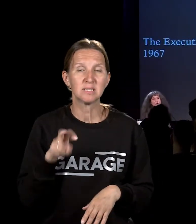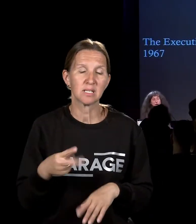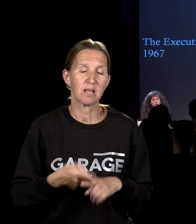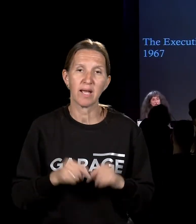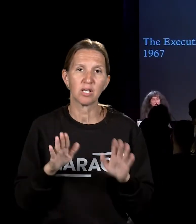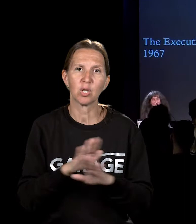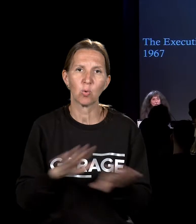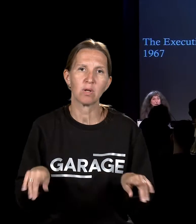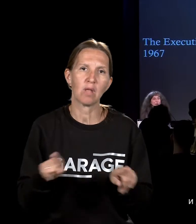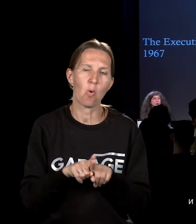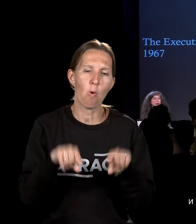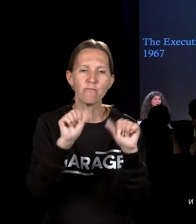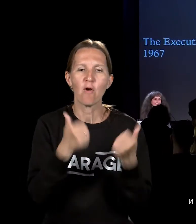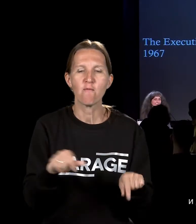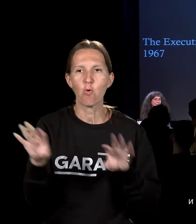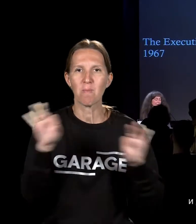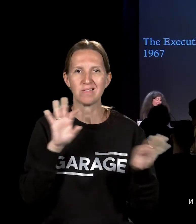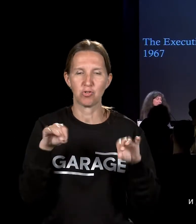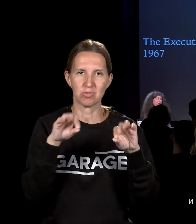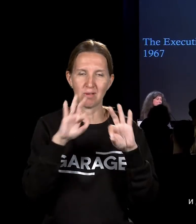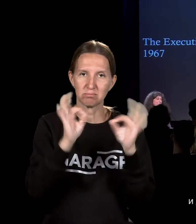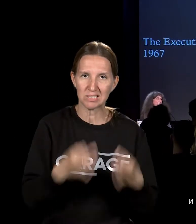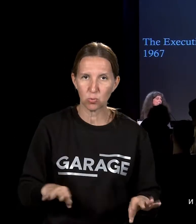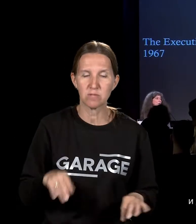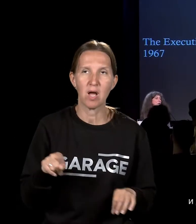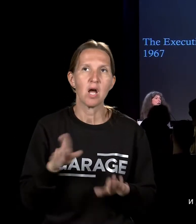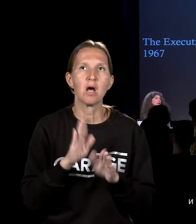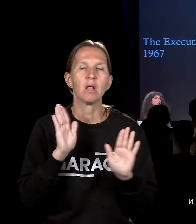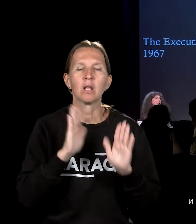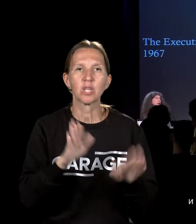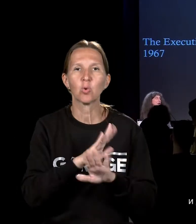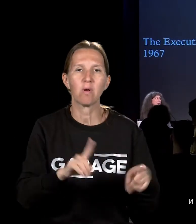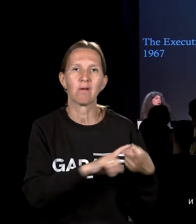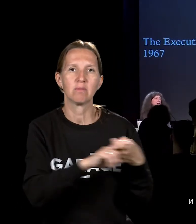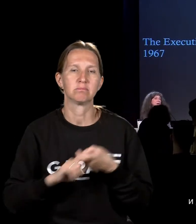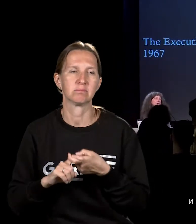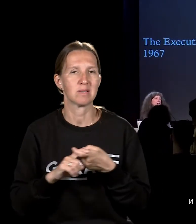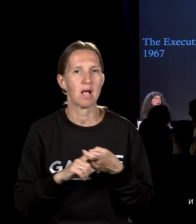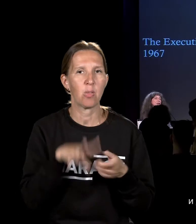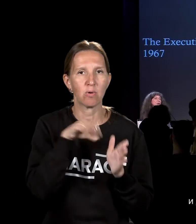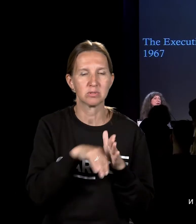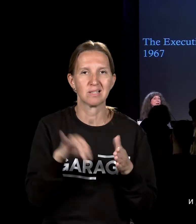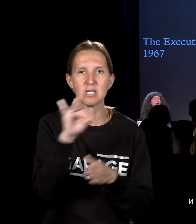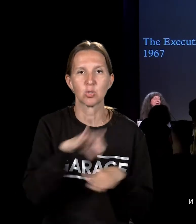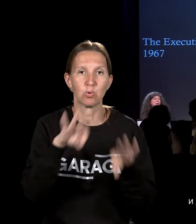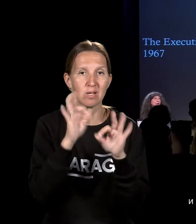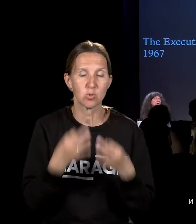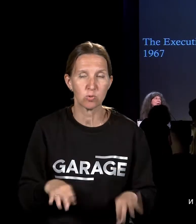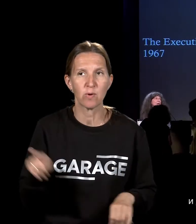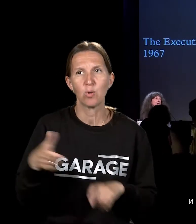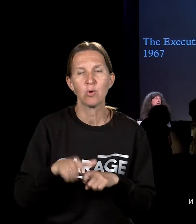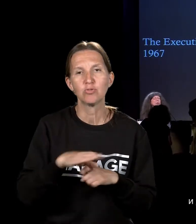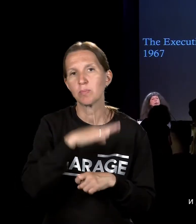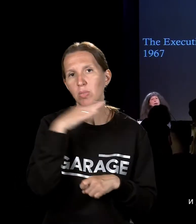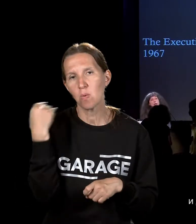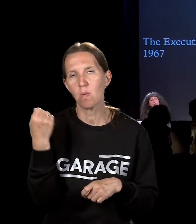формалистическое искусство, это не только диалог с историей искусства, это достаточно часто, достаточно резкие высказывания на